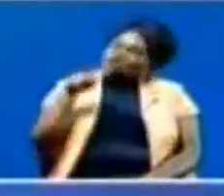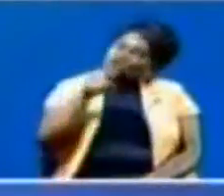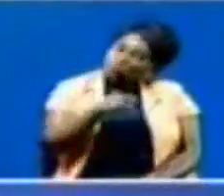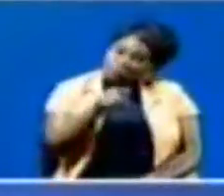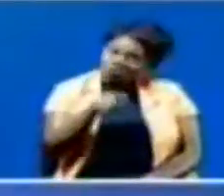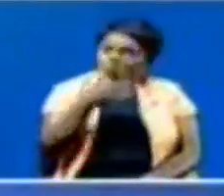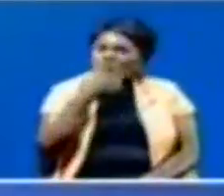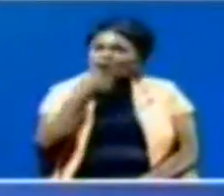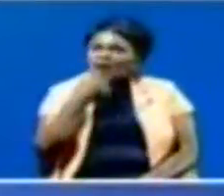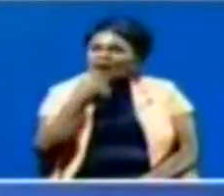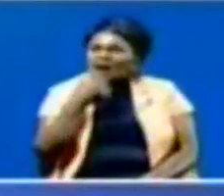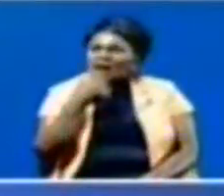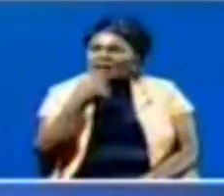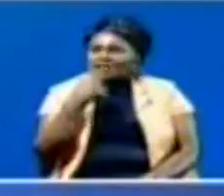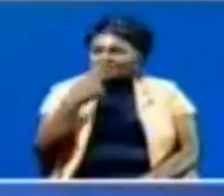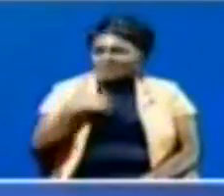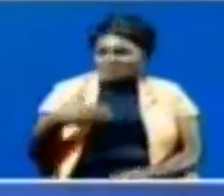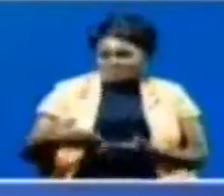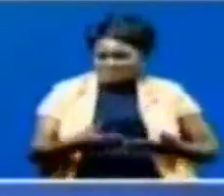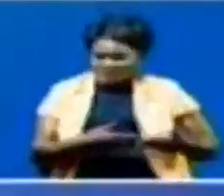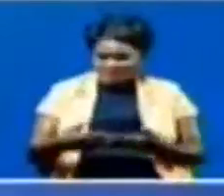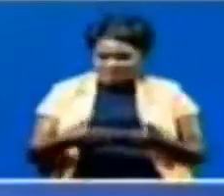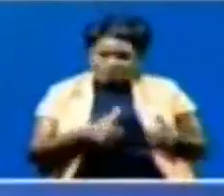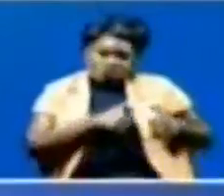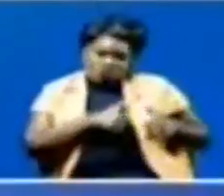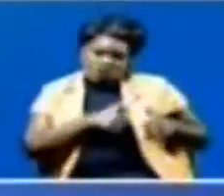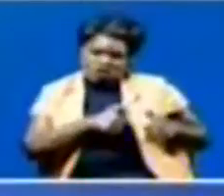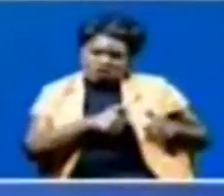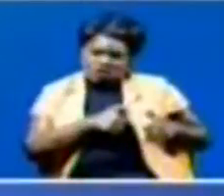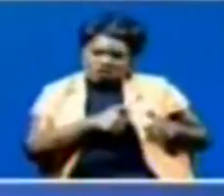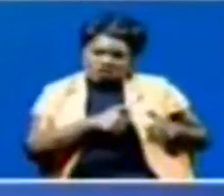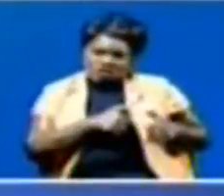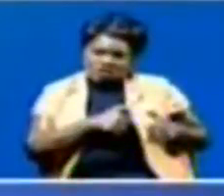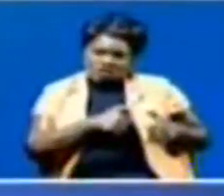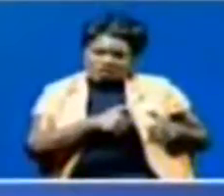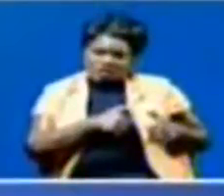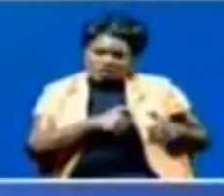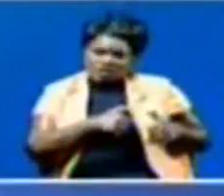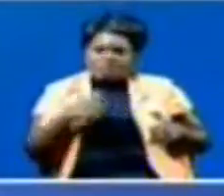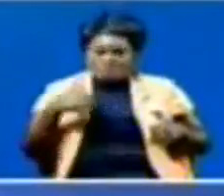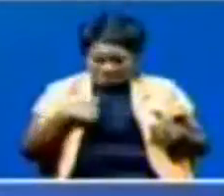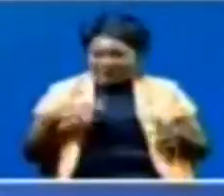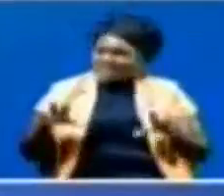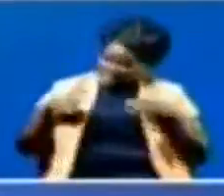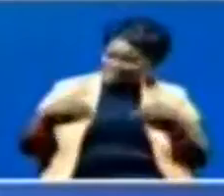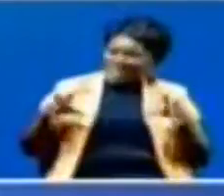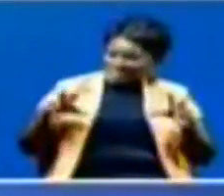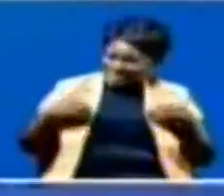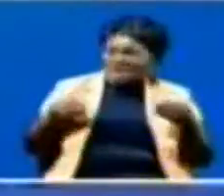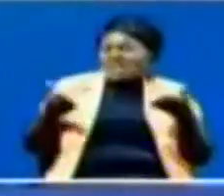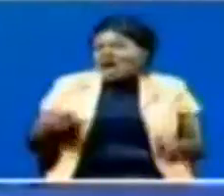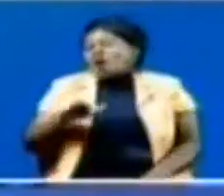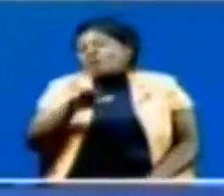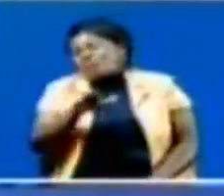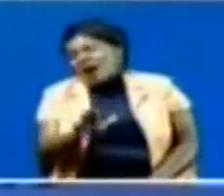hivi toto toto tuliache na wewe ndio baby sweet yani la mlangi langi ana mimi naitikia sasa